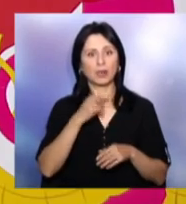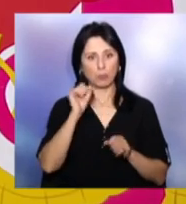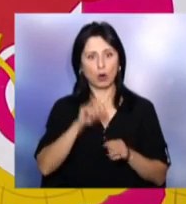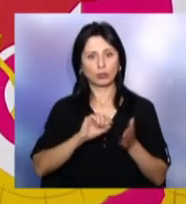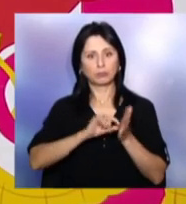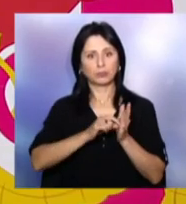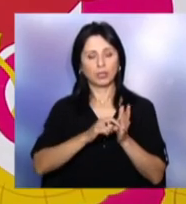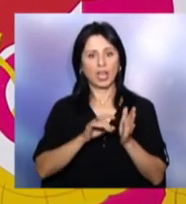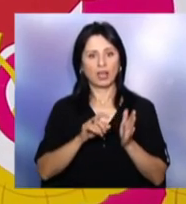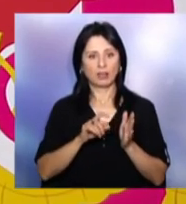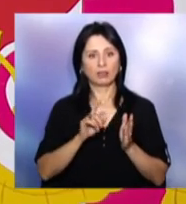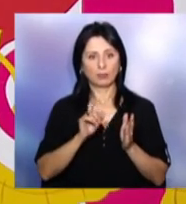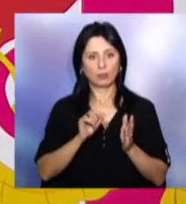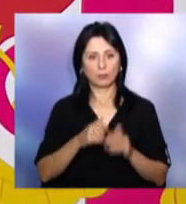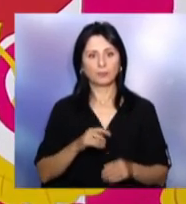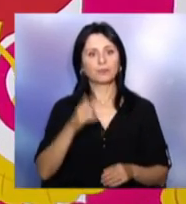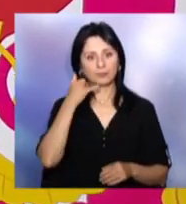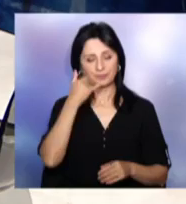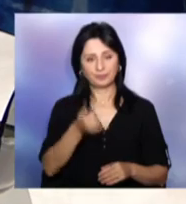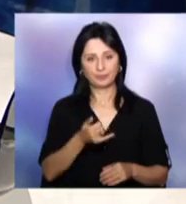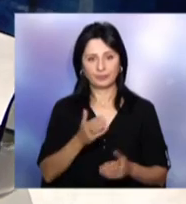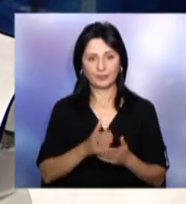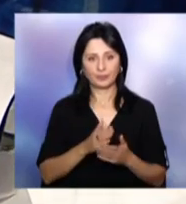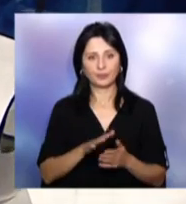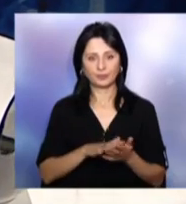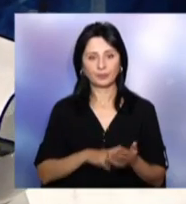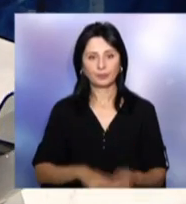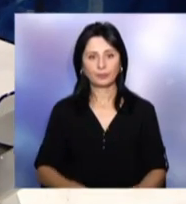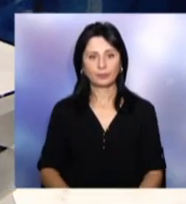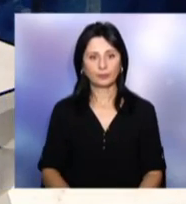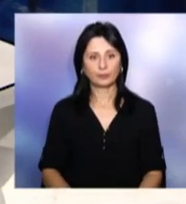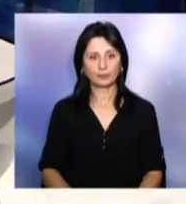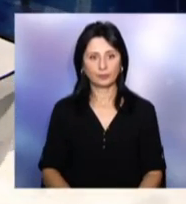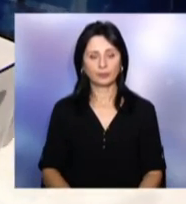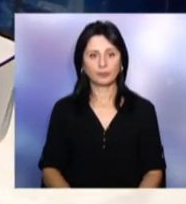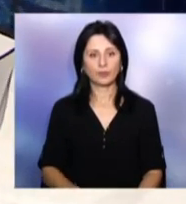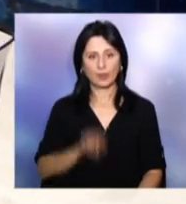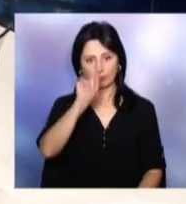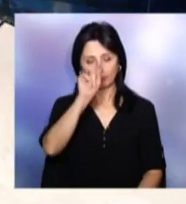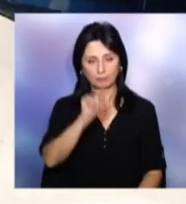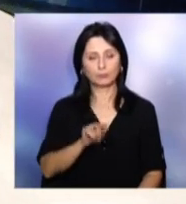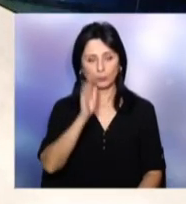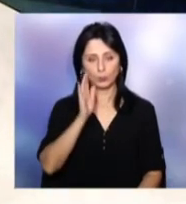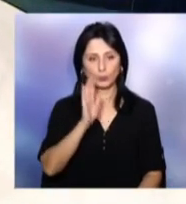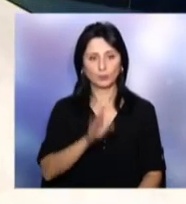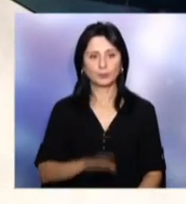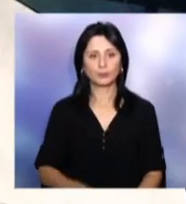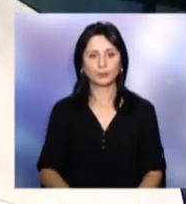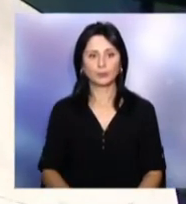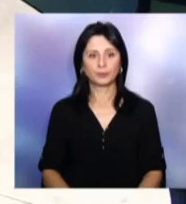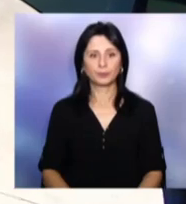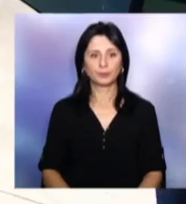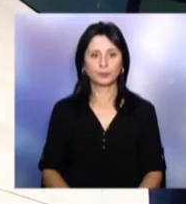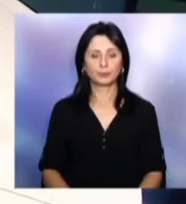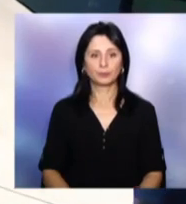მოდი დაგავჩერდეთ, ძალიან ბევრი მაყურებელი უკვე გველოდება, გავაგრძელებთ ჩვენ ამას. ანუ ჩამოუყვებით პირობას, გაძლევთ კუჭ-ნაწლავის ტრაქტის